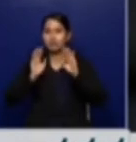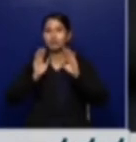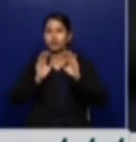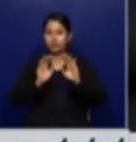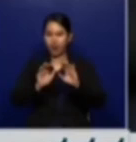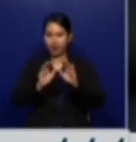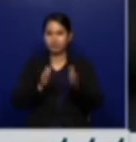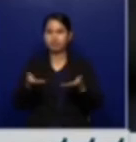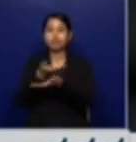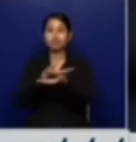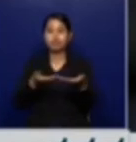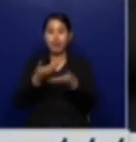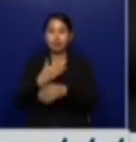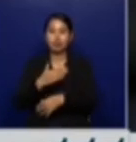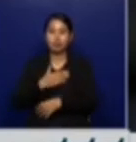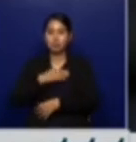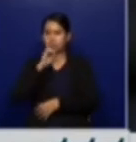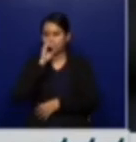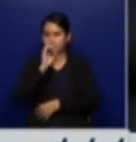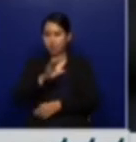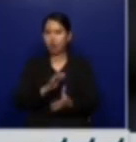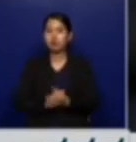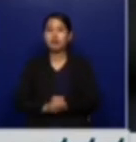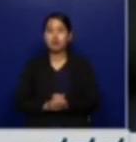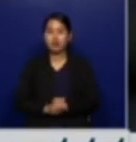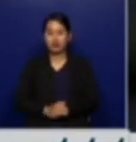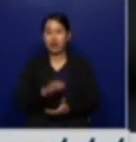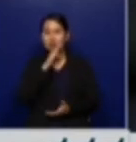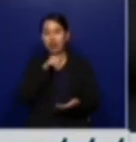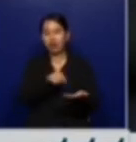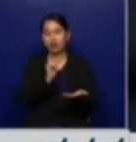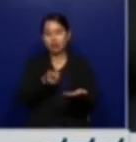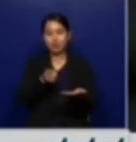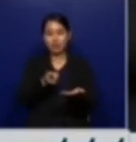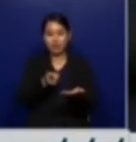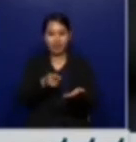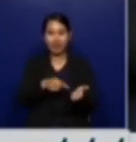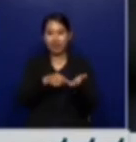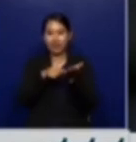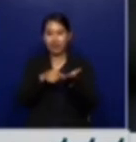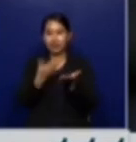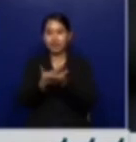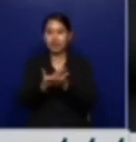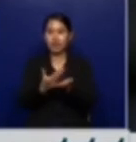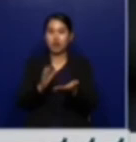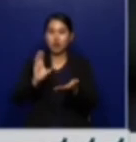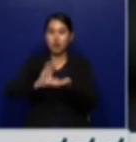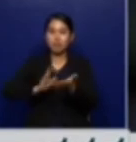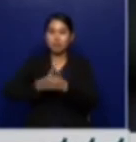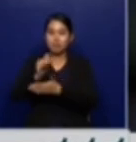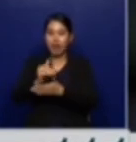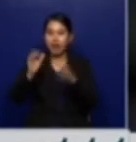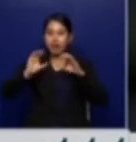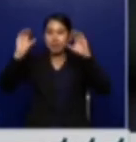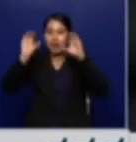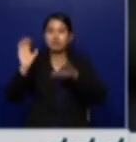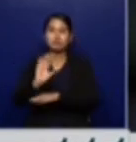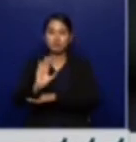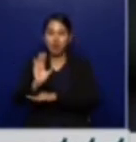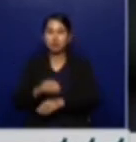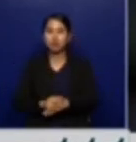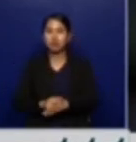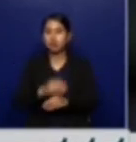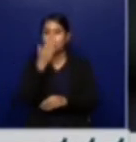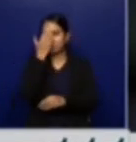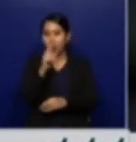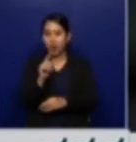นะครับผมเรียกร้องเลยถ้าเป็นอย่างนี้อย่าได้ผ่านงบประมาณให้รัฐบาลชุดนี้นำไปใช้ในการแก้ปัญหากับประเทศชาติมันจะได้ส่งผล